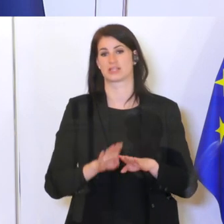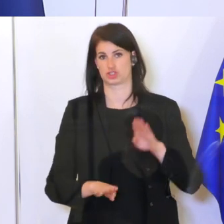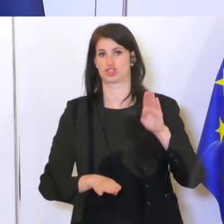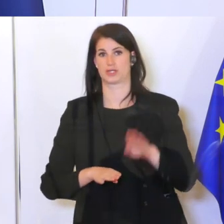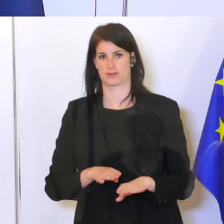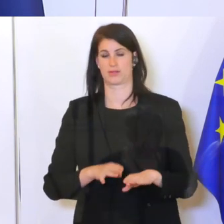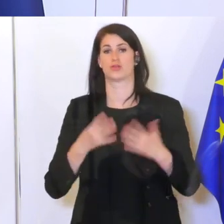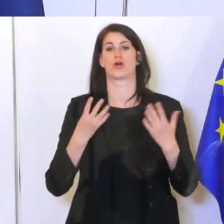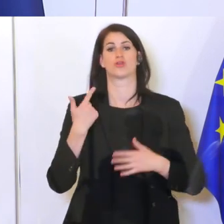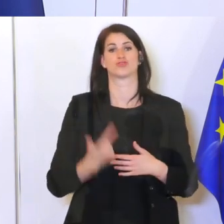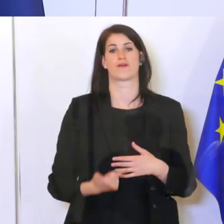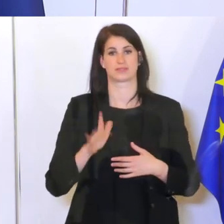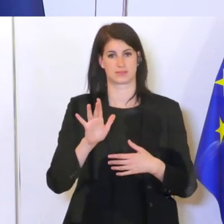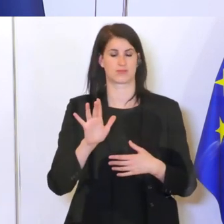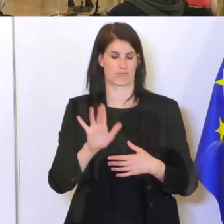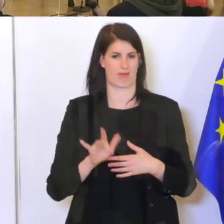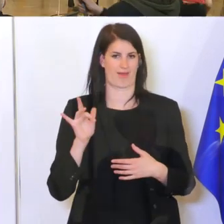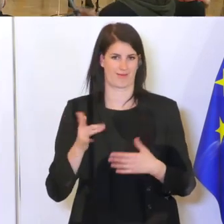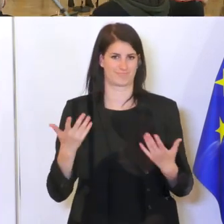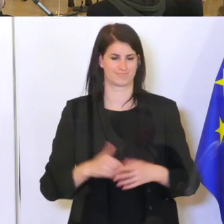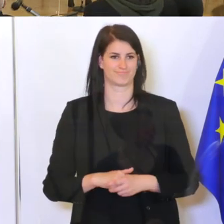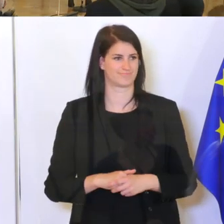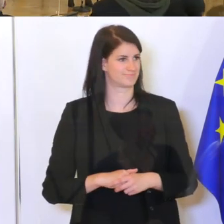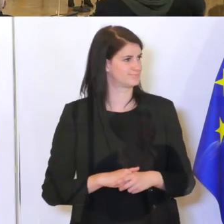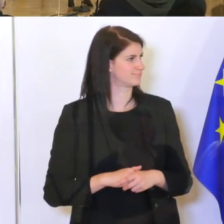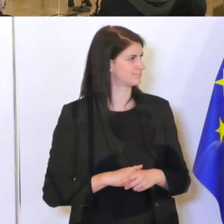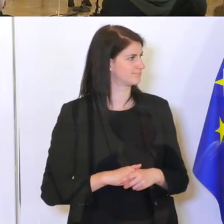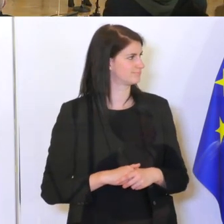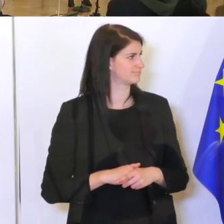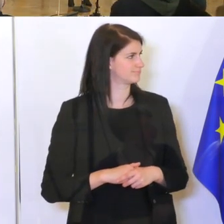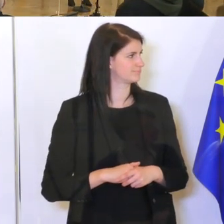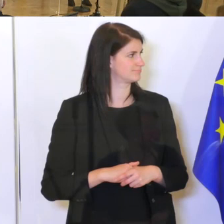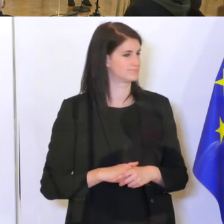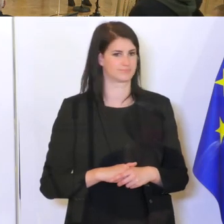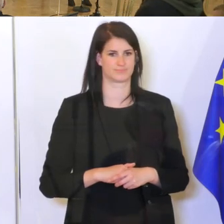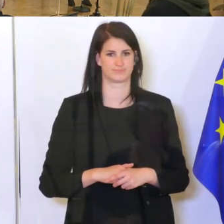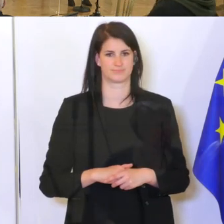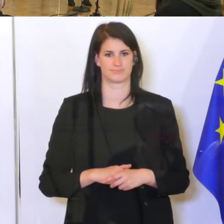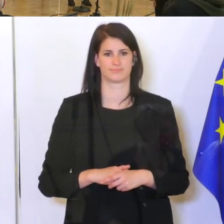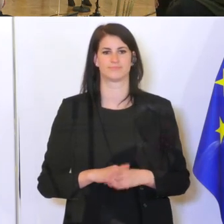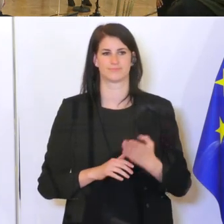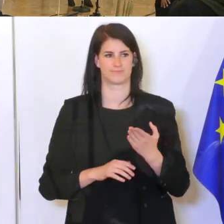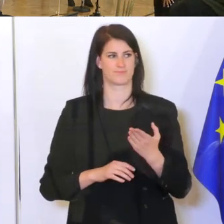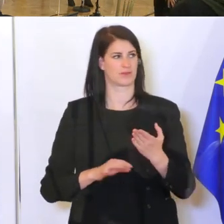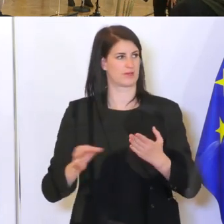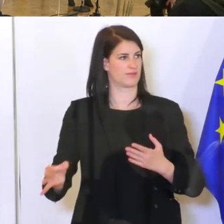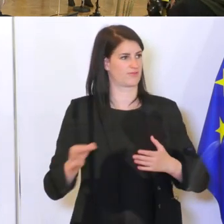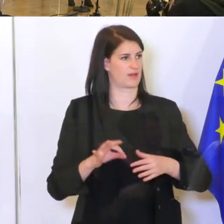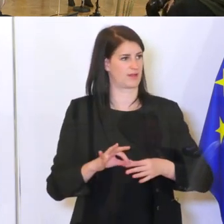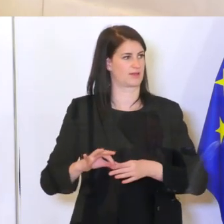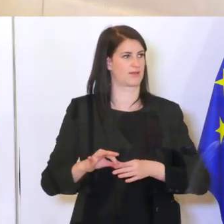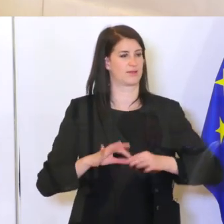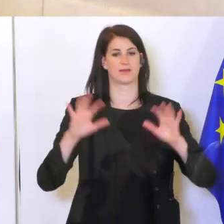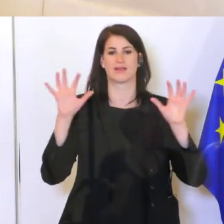mit 29.05. Eine Frage noch von der APA, von der Frau Harter. Ich habe noch eine Nachfrage zu den